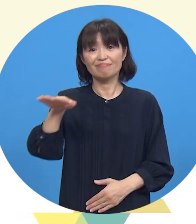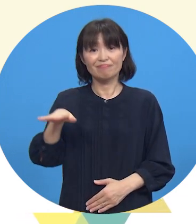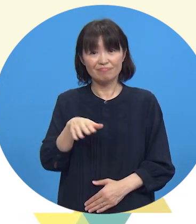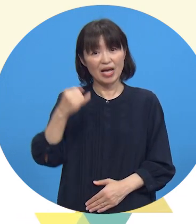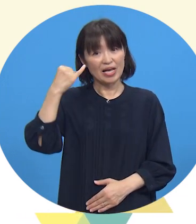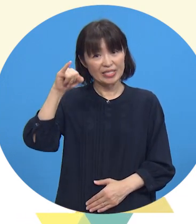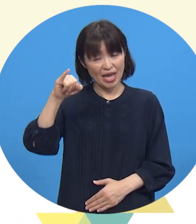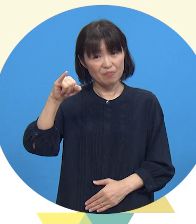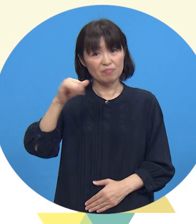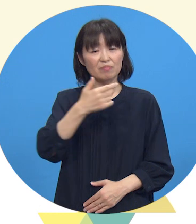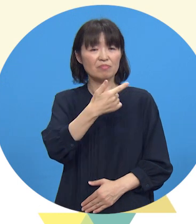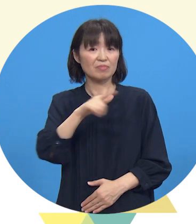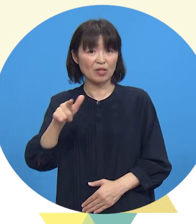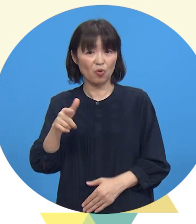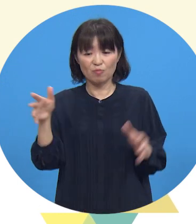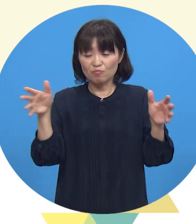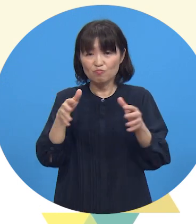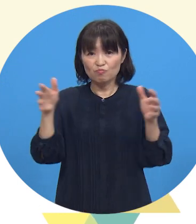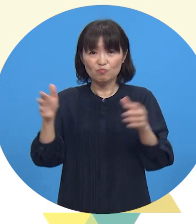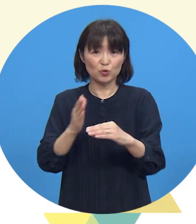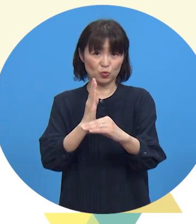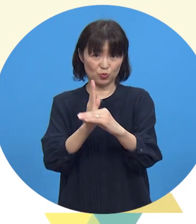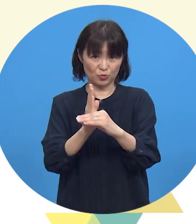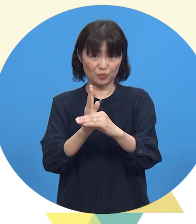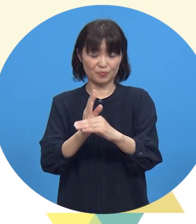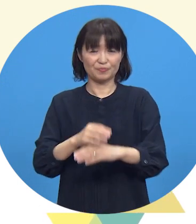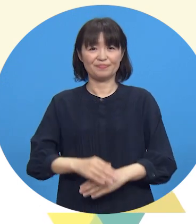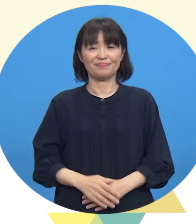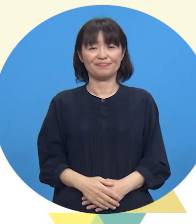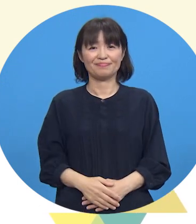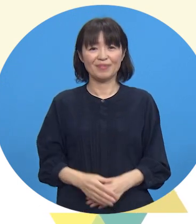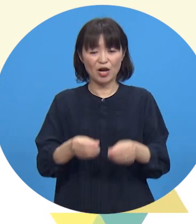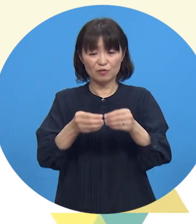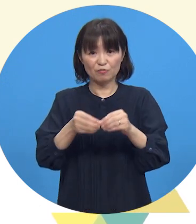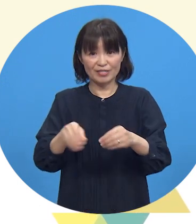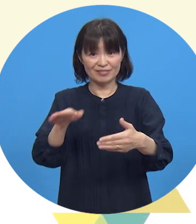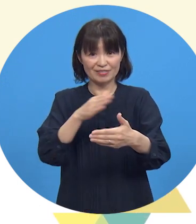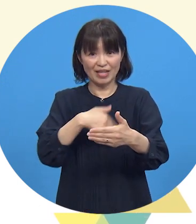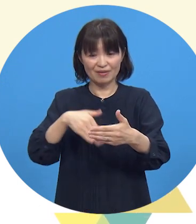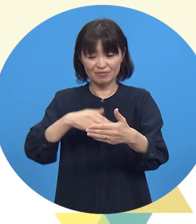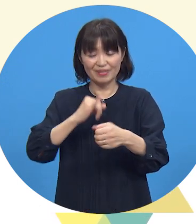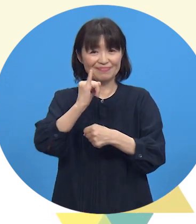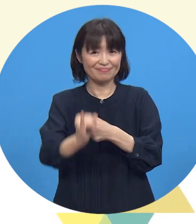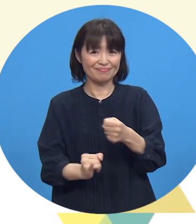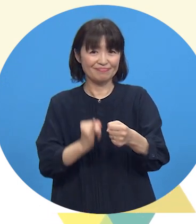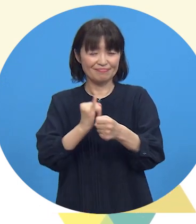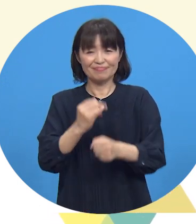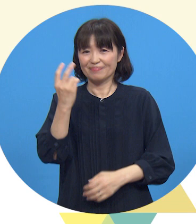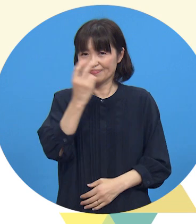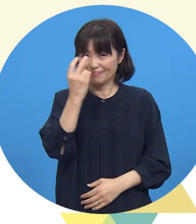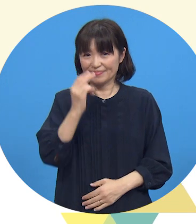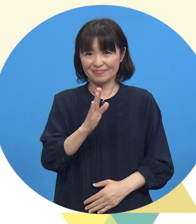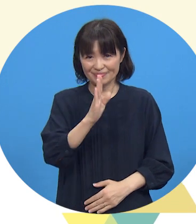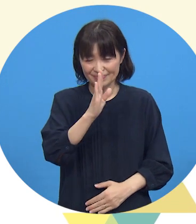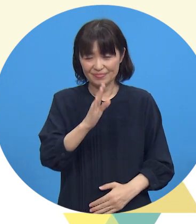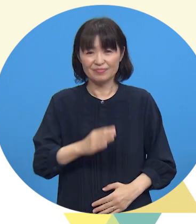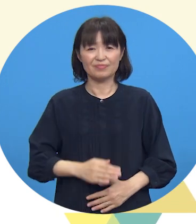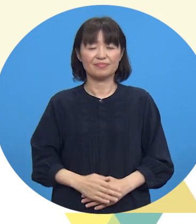といった意見やアイデアを募集しています。詳しくは子育て鳥箱で検索。